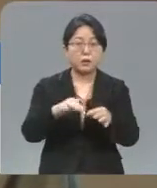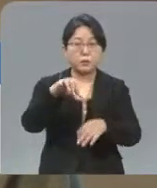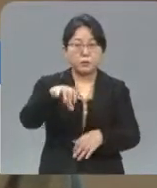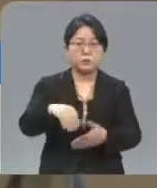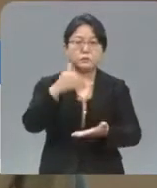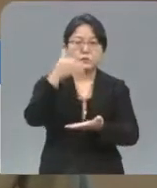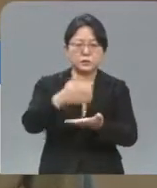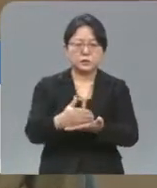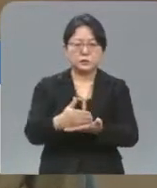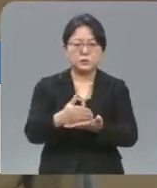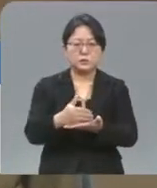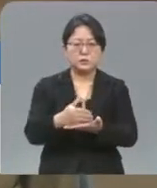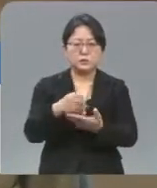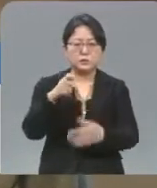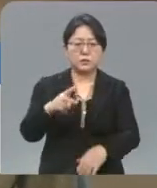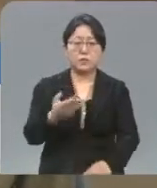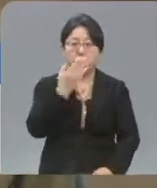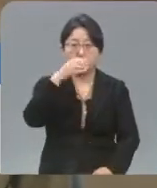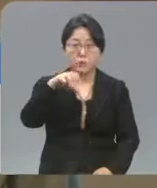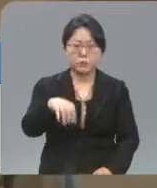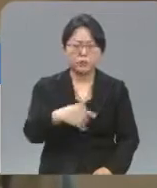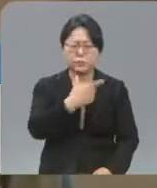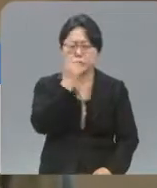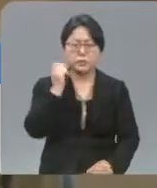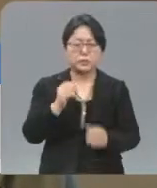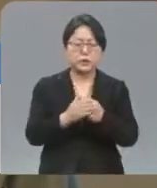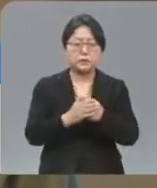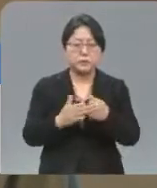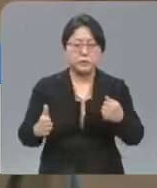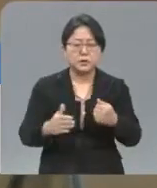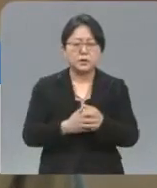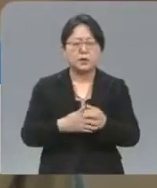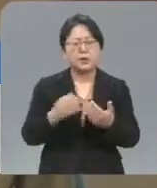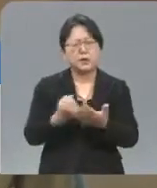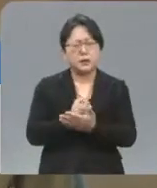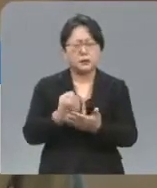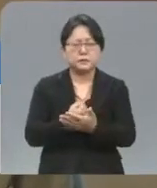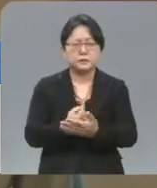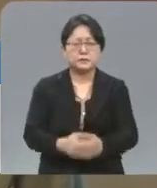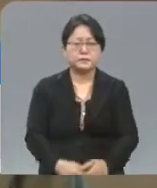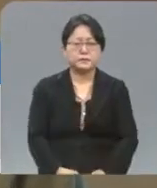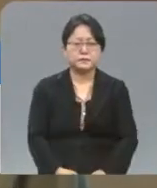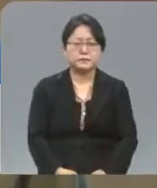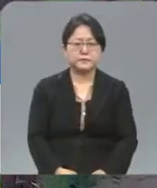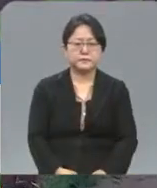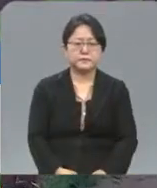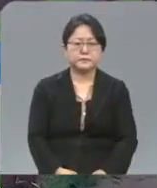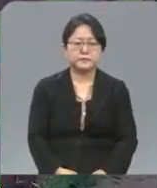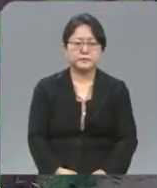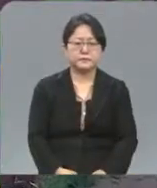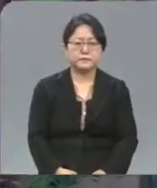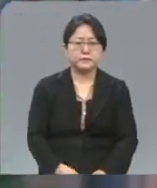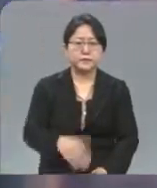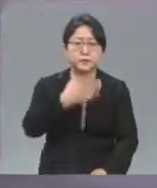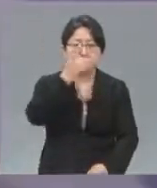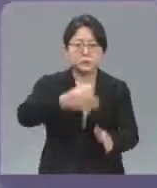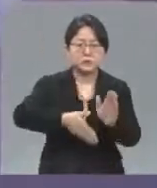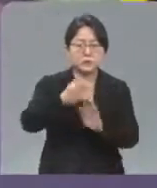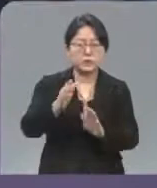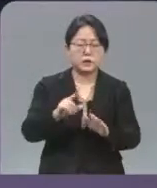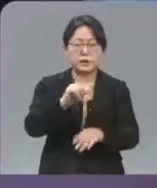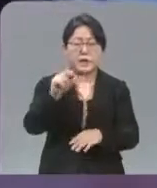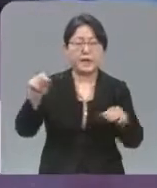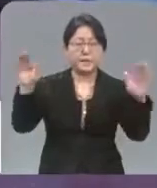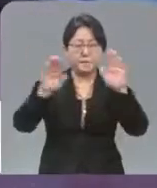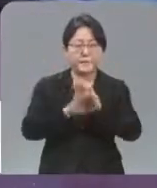닫았고 거기에 이제 먹을 장소까지 좀 부족해서 그런 것들이 좀 아쉬웠습니다. 순천시가 달밤